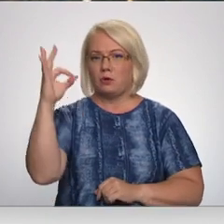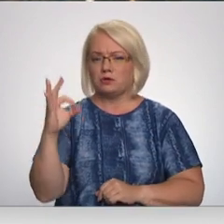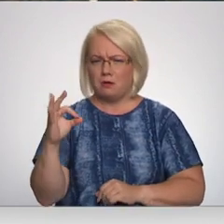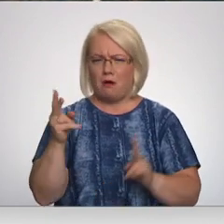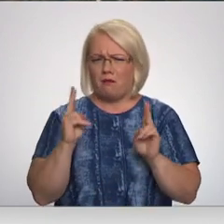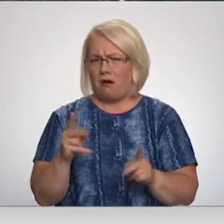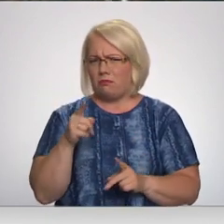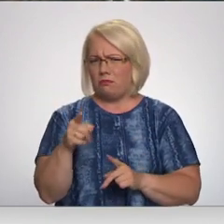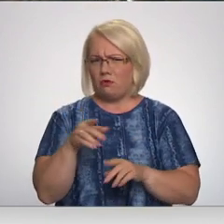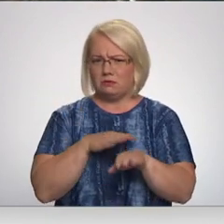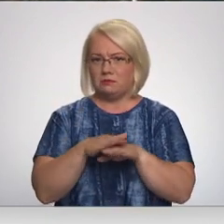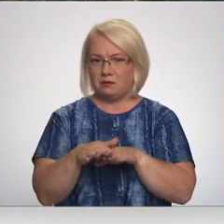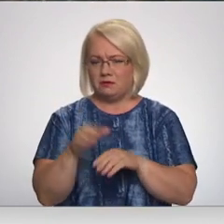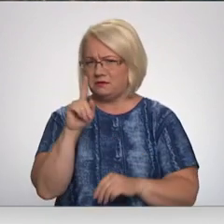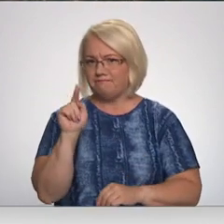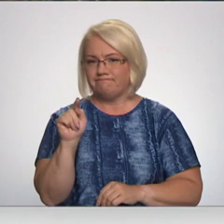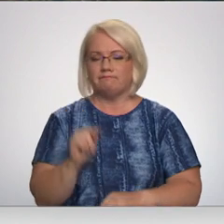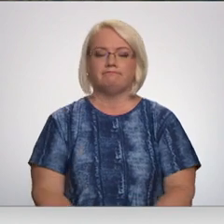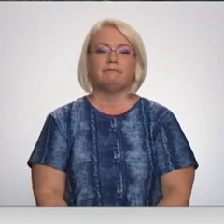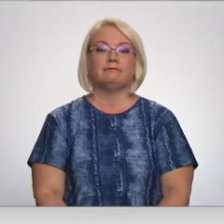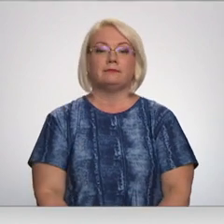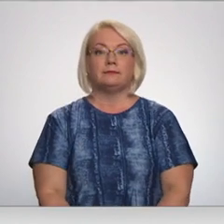tas īstenosies? To skaidroja Ģirds Zvirbulis.